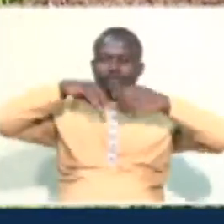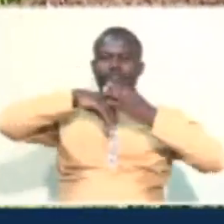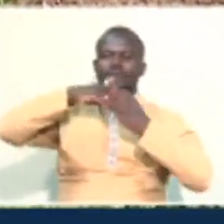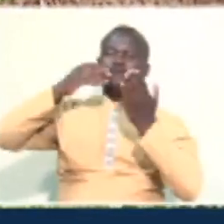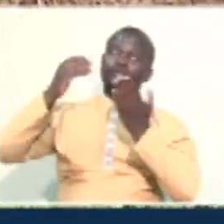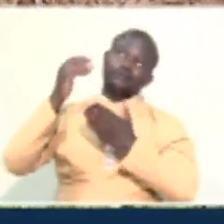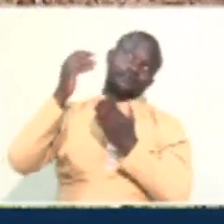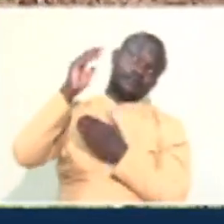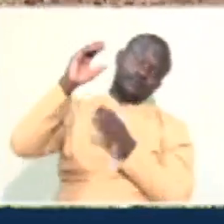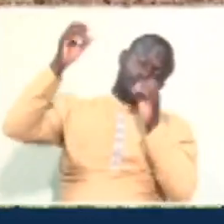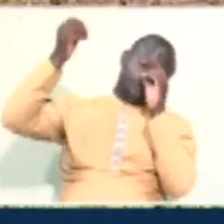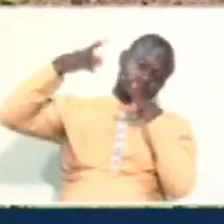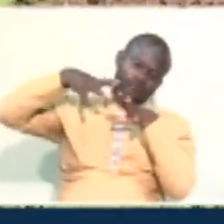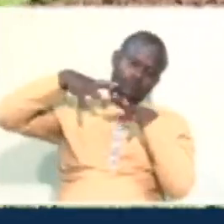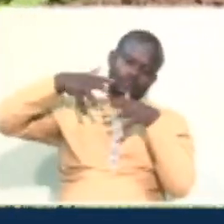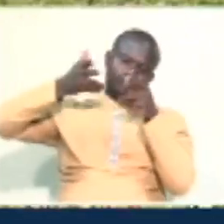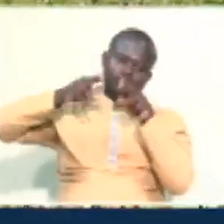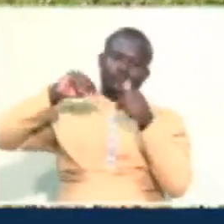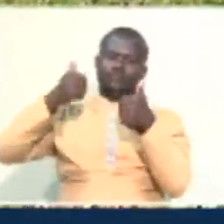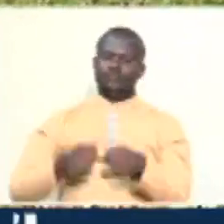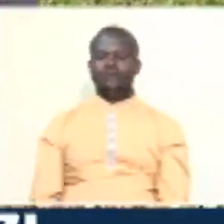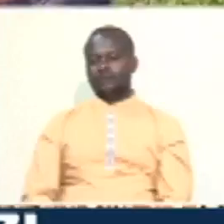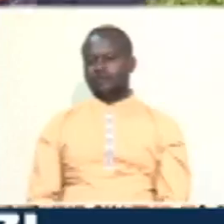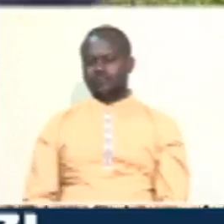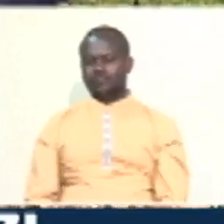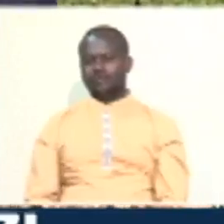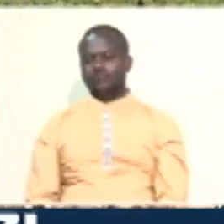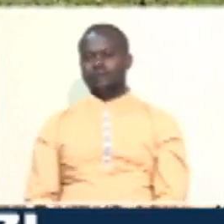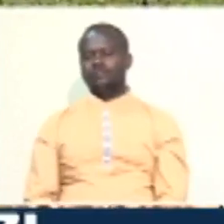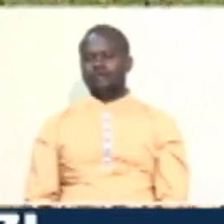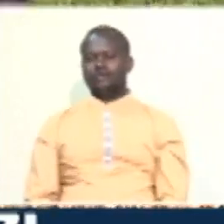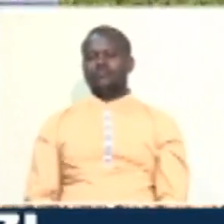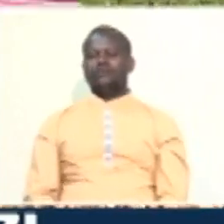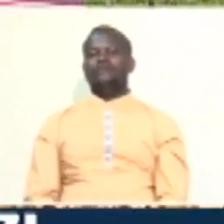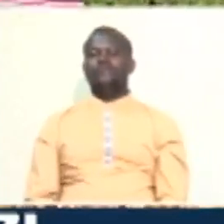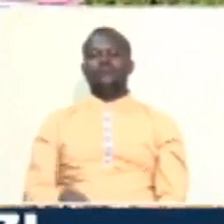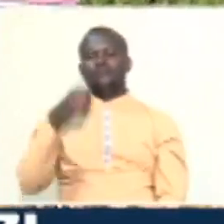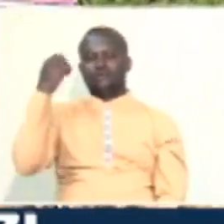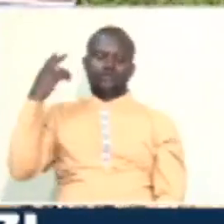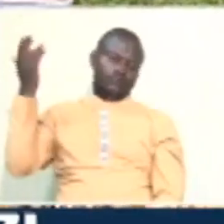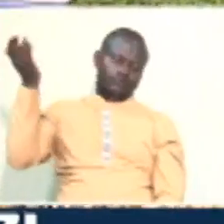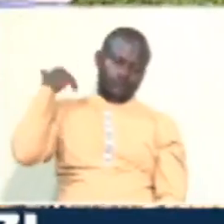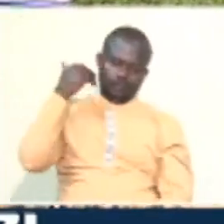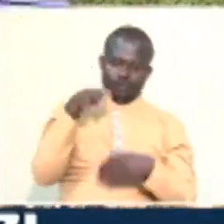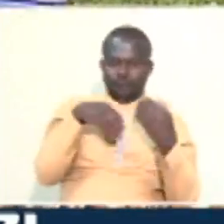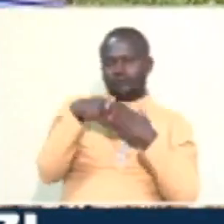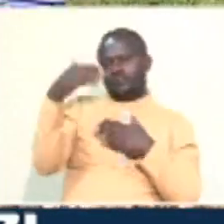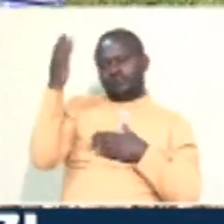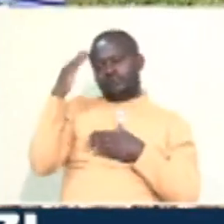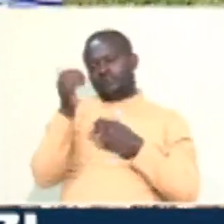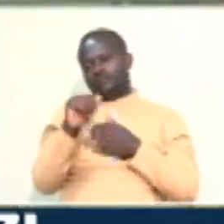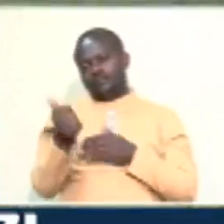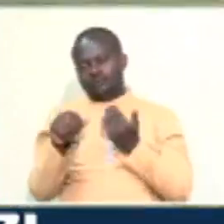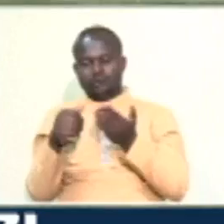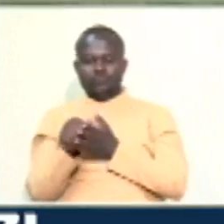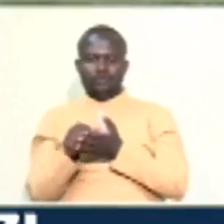kanyuramo bigenda bicamo neza. Hano tutarayiga kuhafumbira